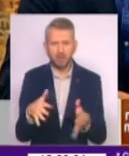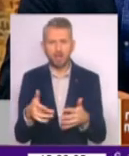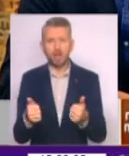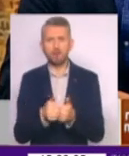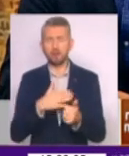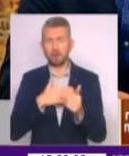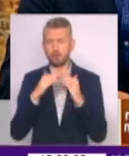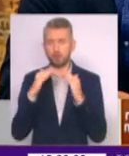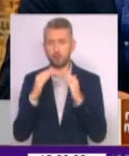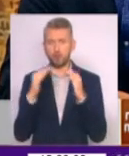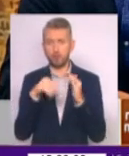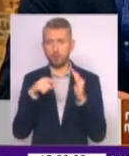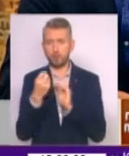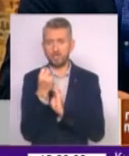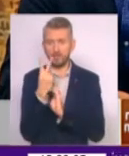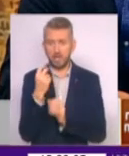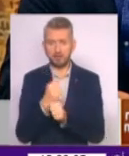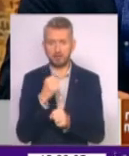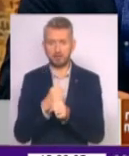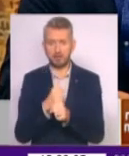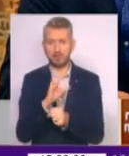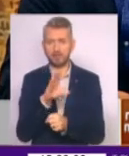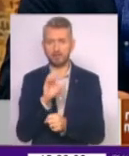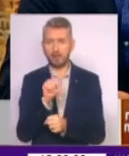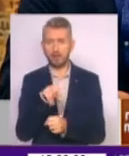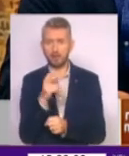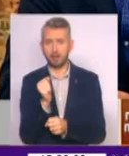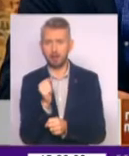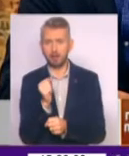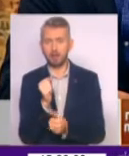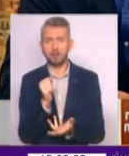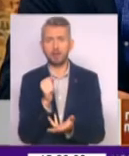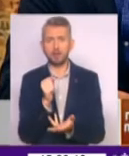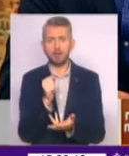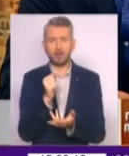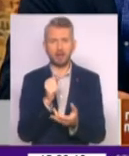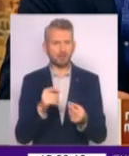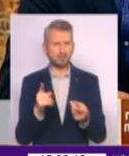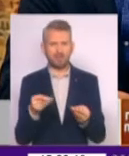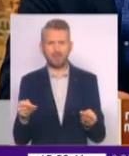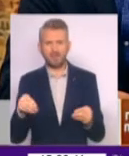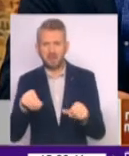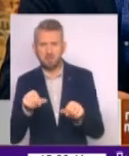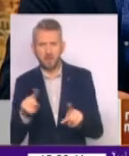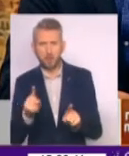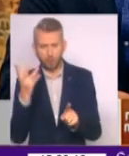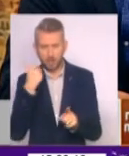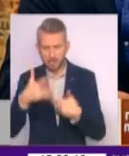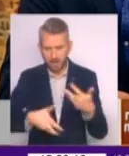нашого дому, дом 12, устроили свалку бетонних плит, землі якоїсь. Вот це видно, коли копали